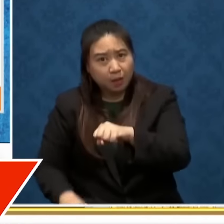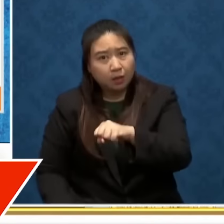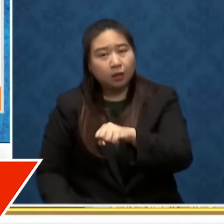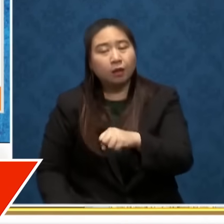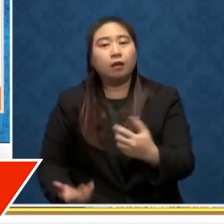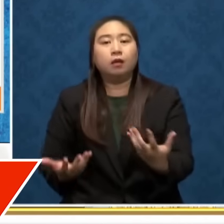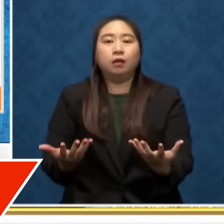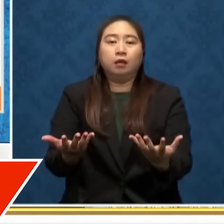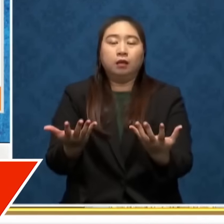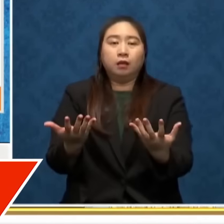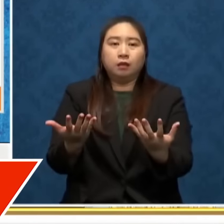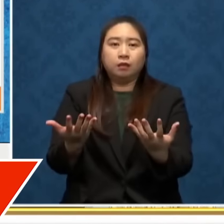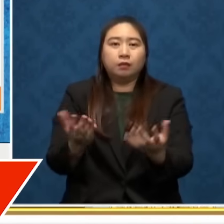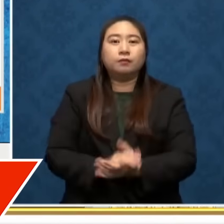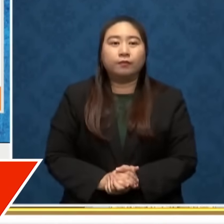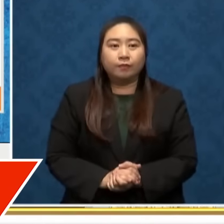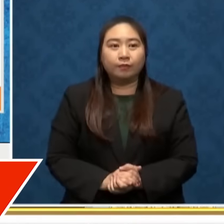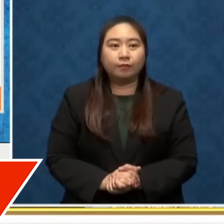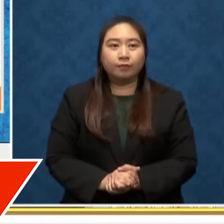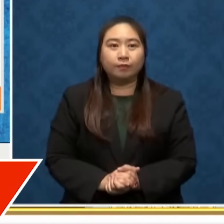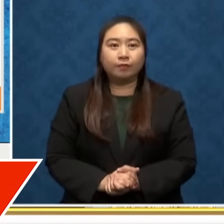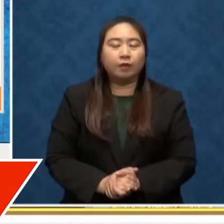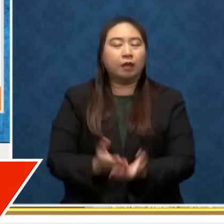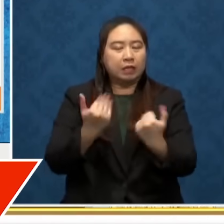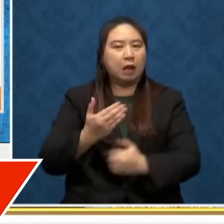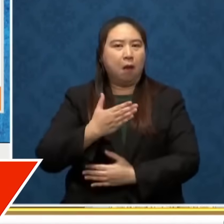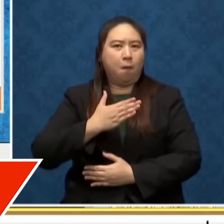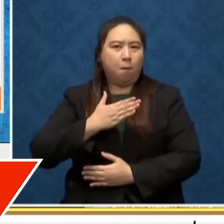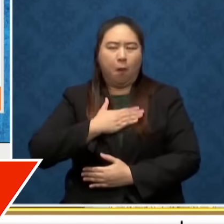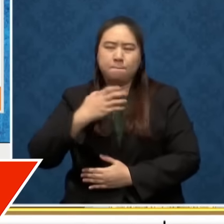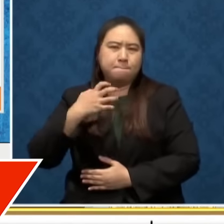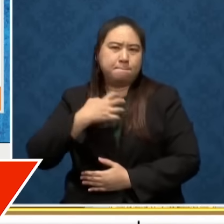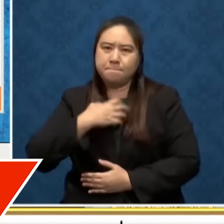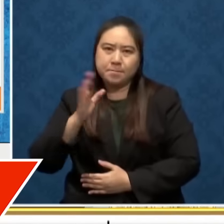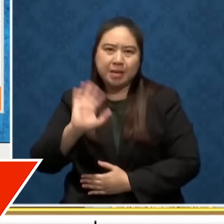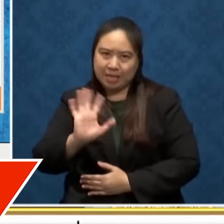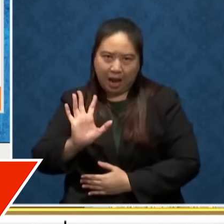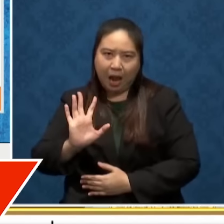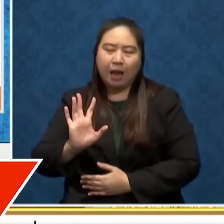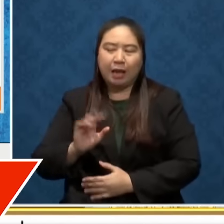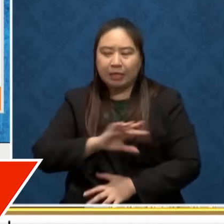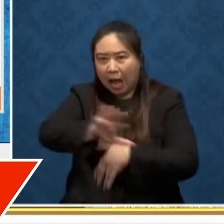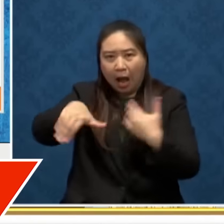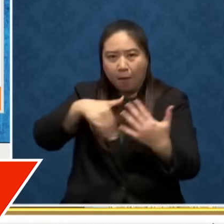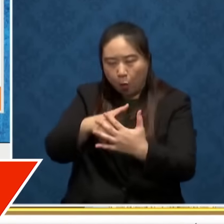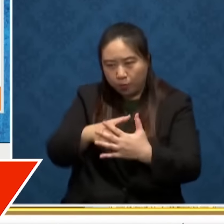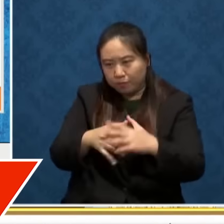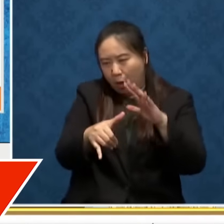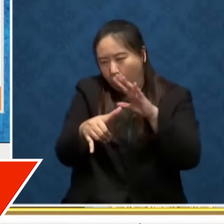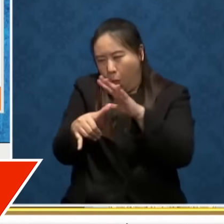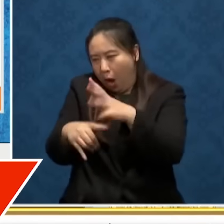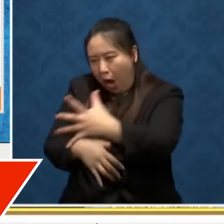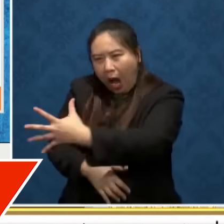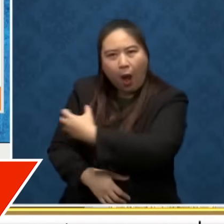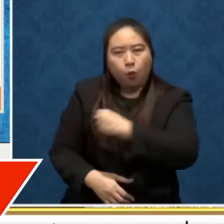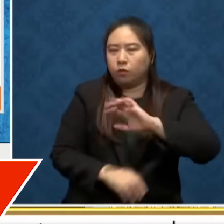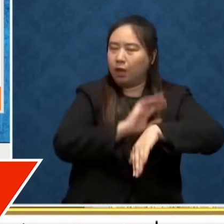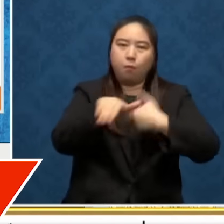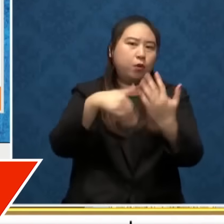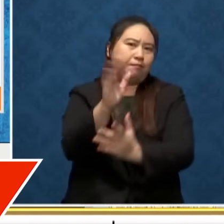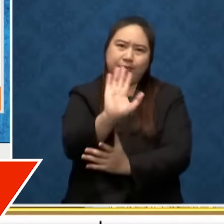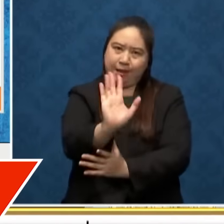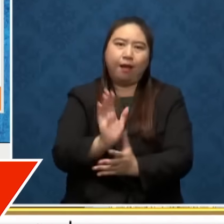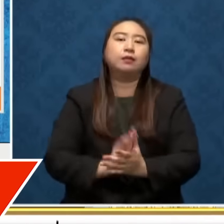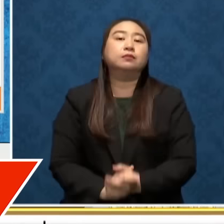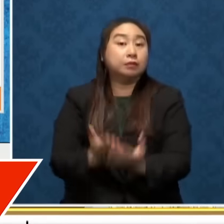การันตีนะครับผมไม่อยากให้ถูกครอบงำและกลืนกินไปทั้งหมดนอกจากนี้คณะกรรม